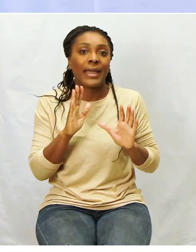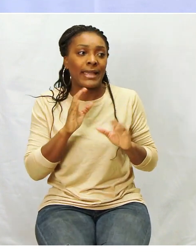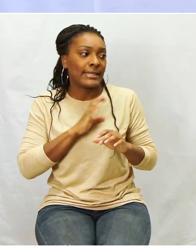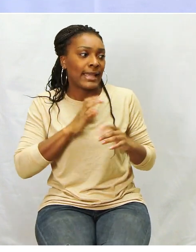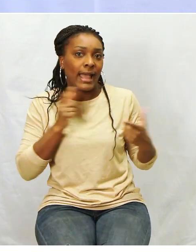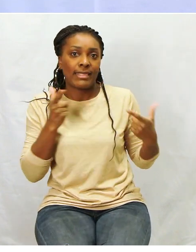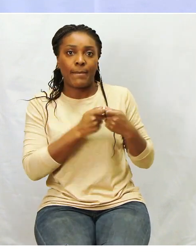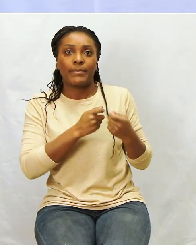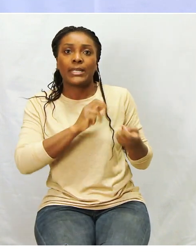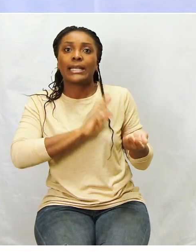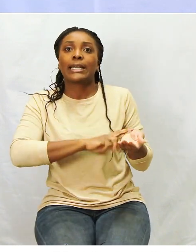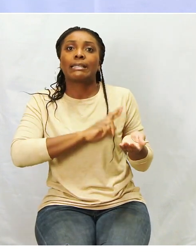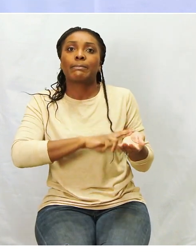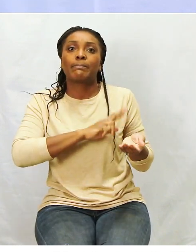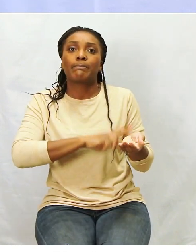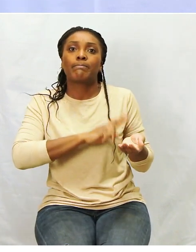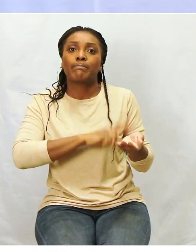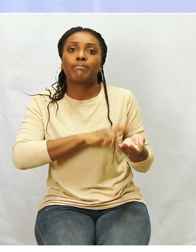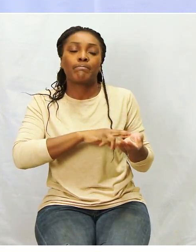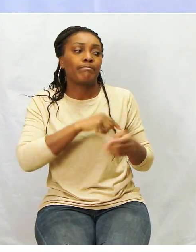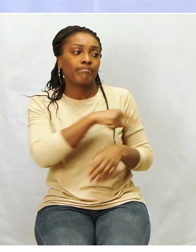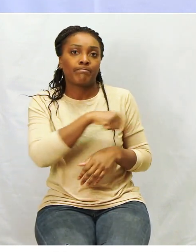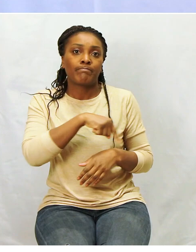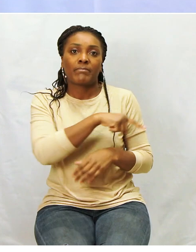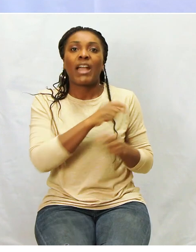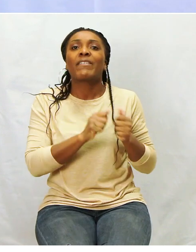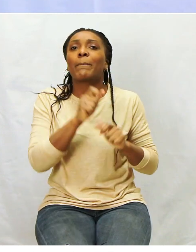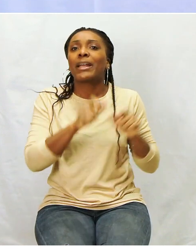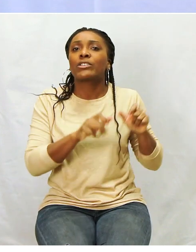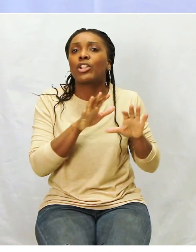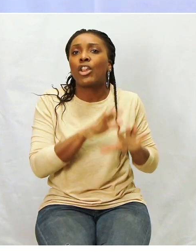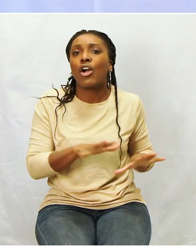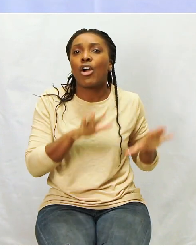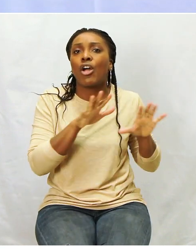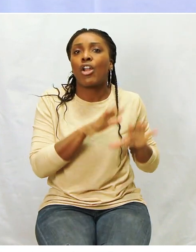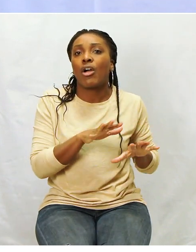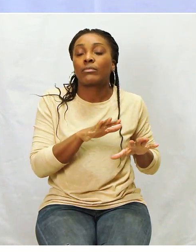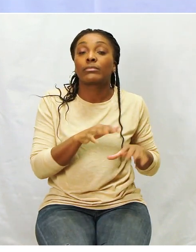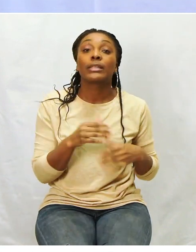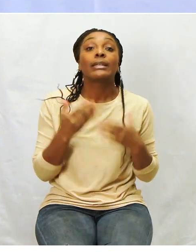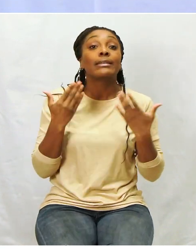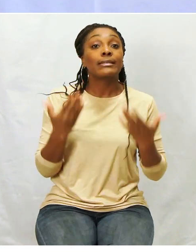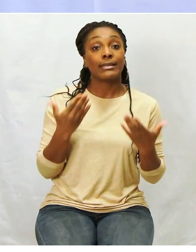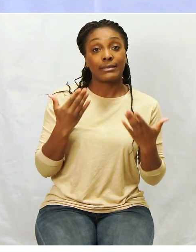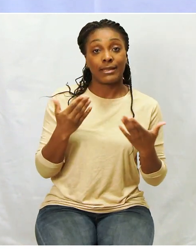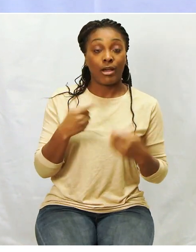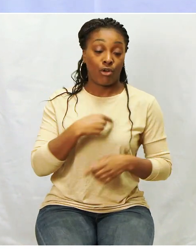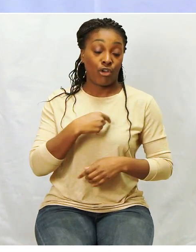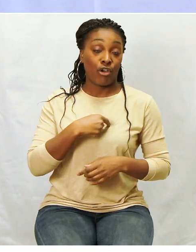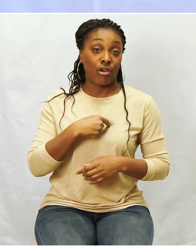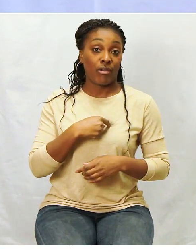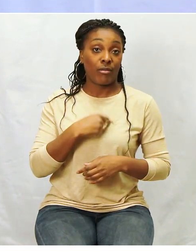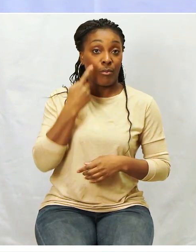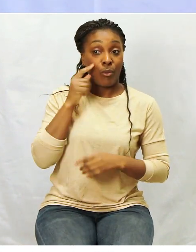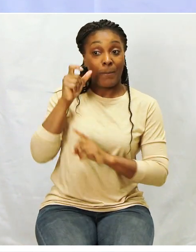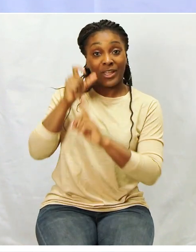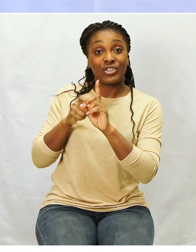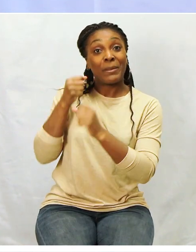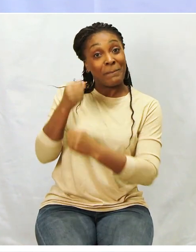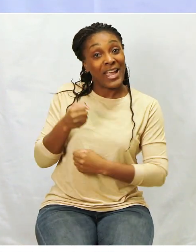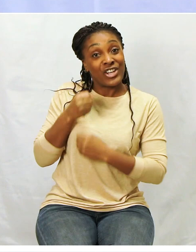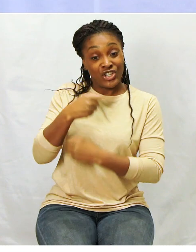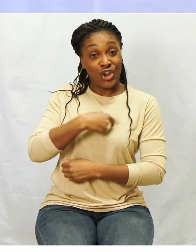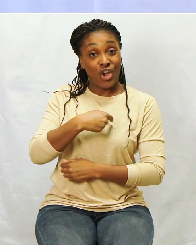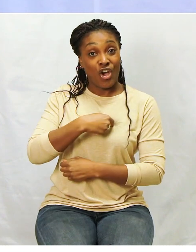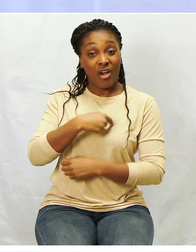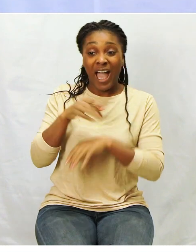son rythme à la vitesse des plus lents. Et ça, c'est le principe du cœur de berger. Quand on veut accompagner